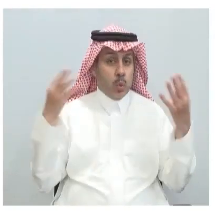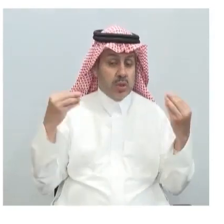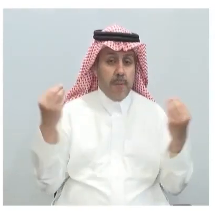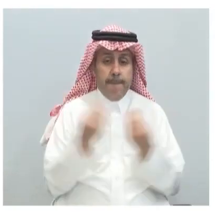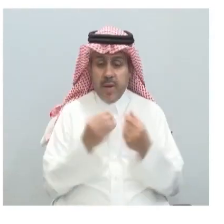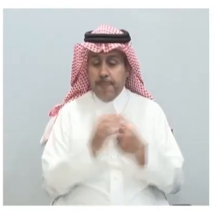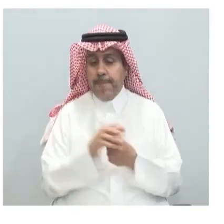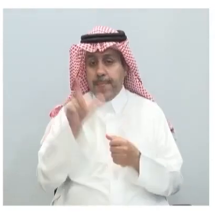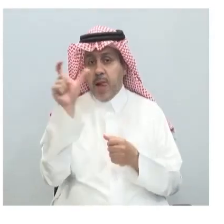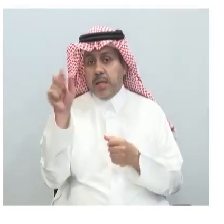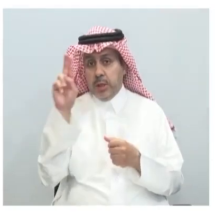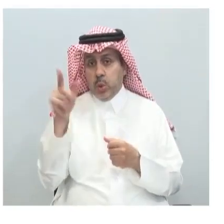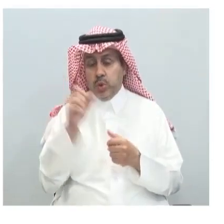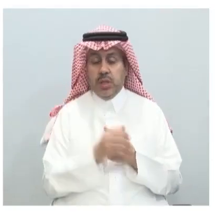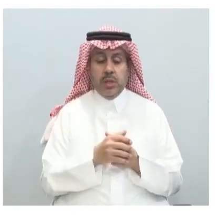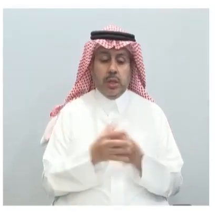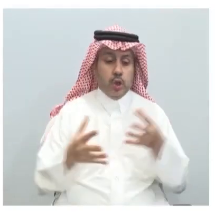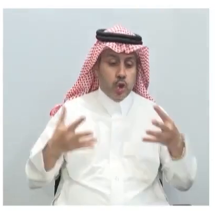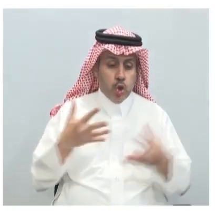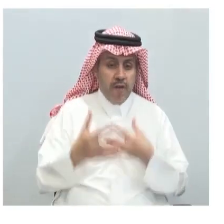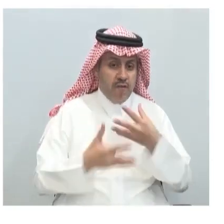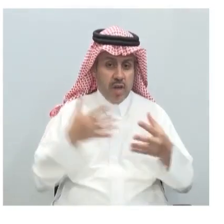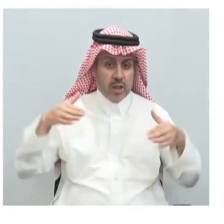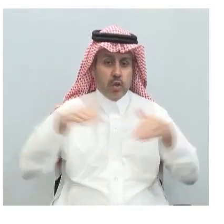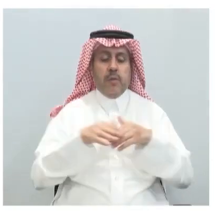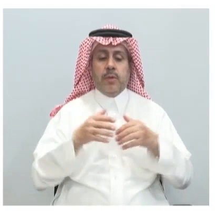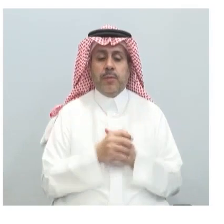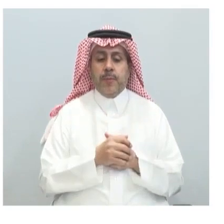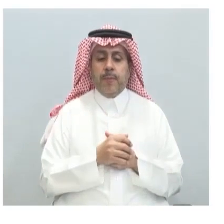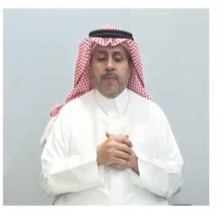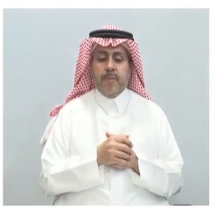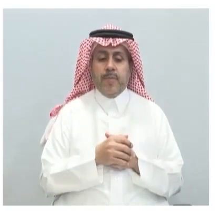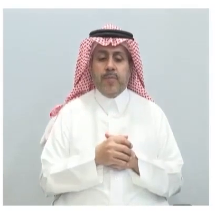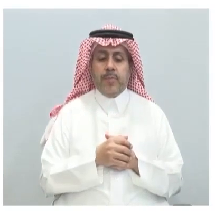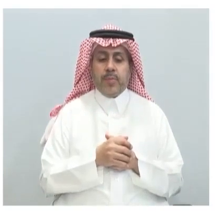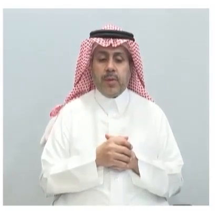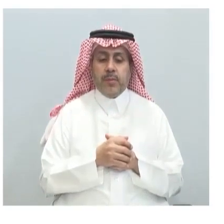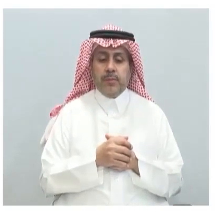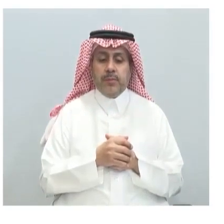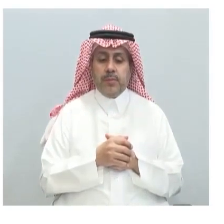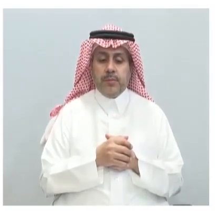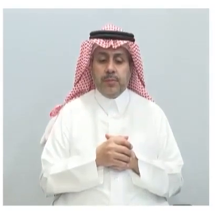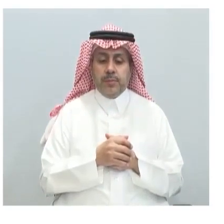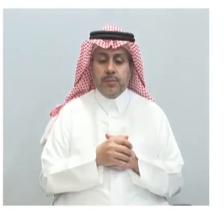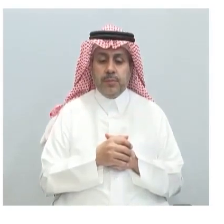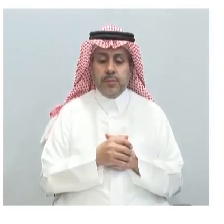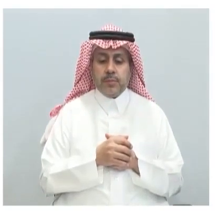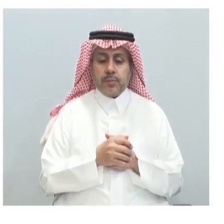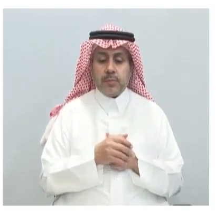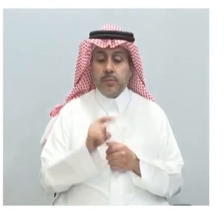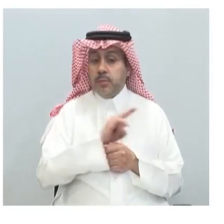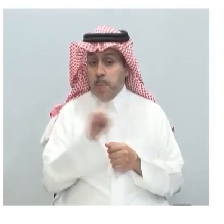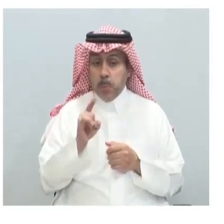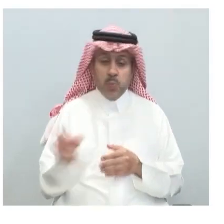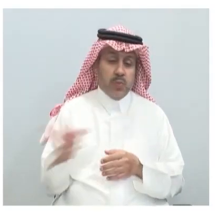مع نيتروجين كذلك يحدث تصادم كلهم سالب اذا اتجاه غير صحيح هنا لا تؤدي